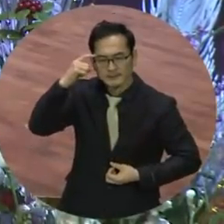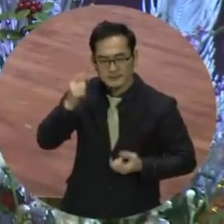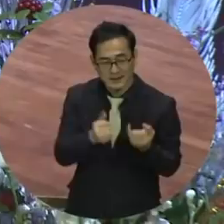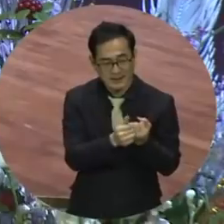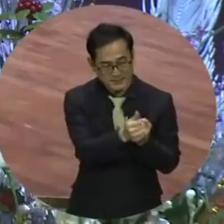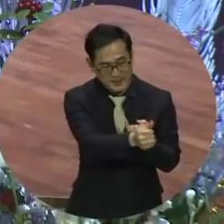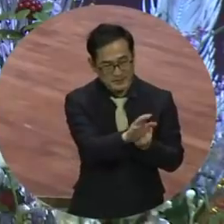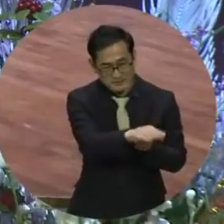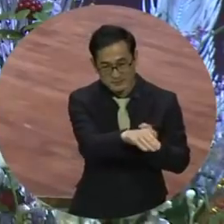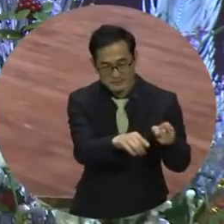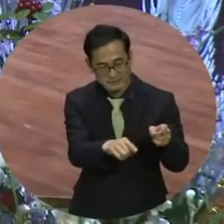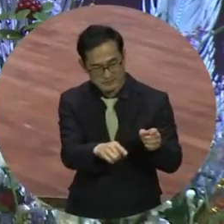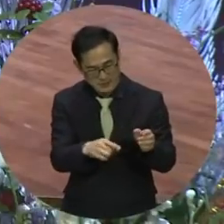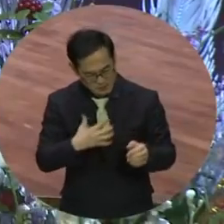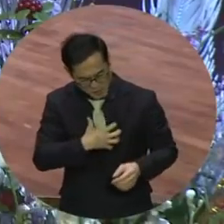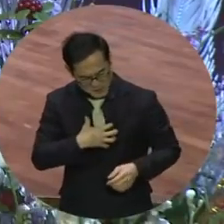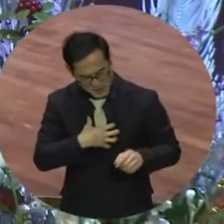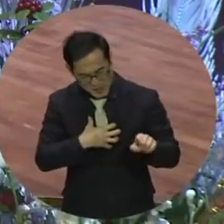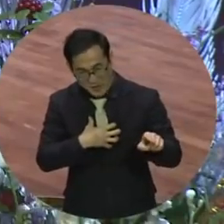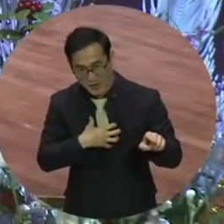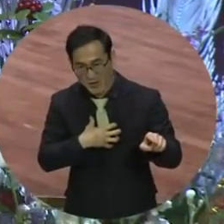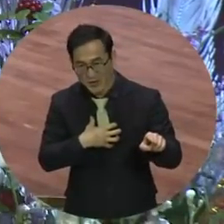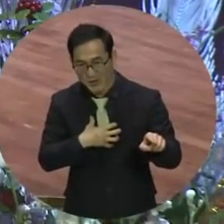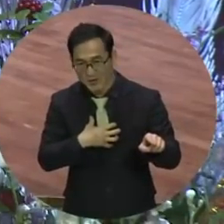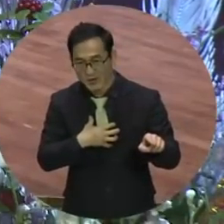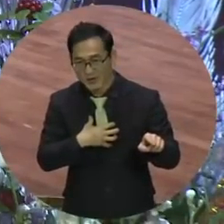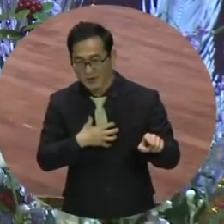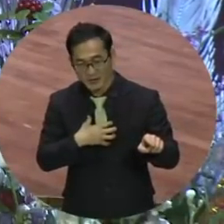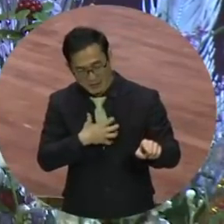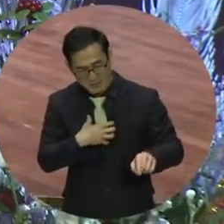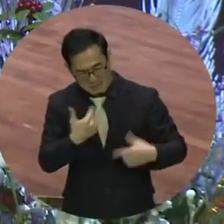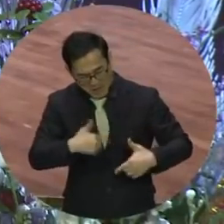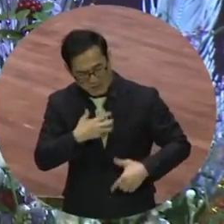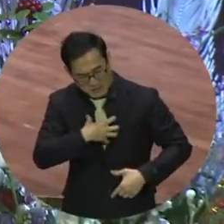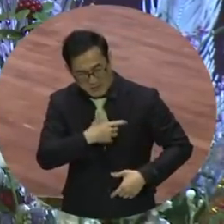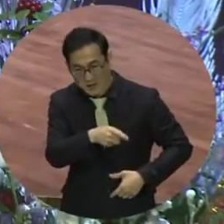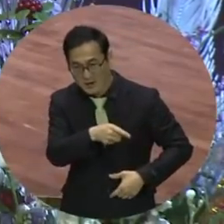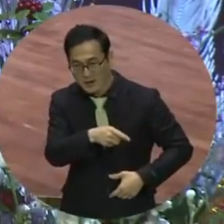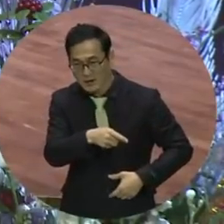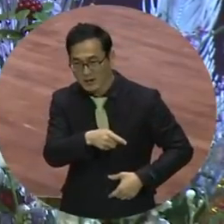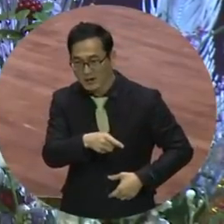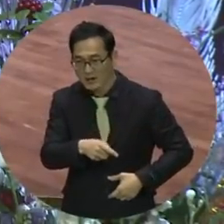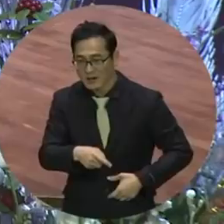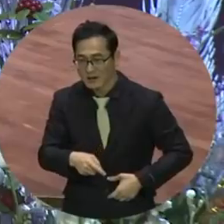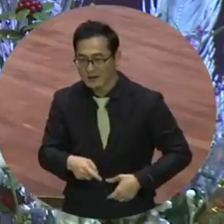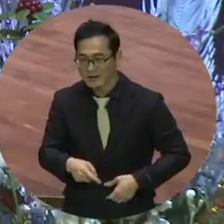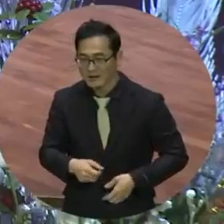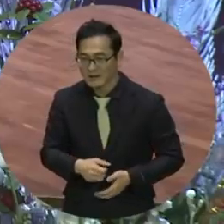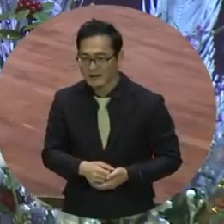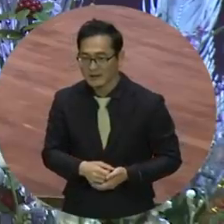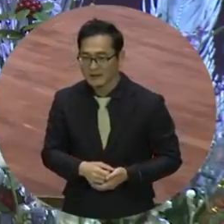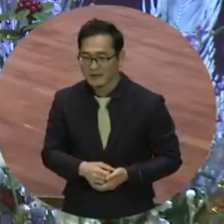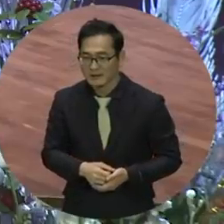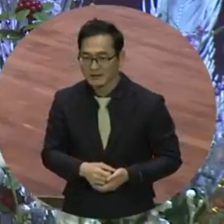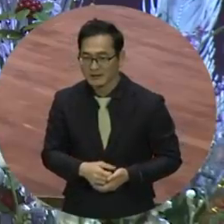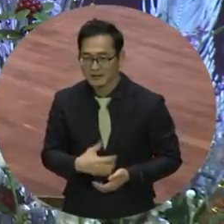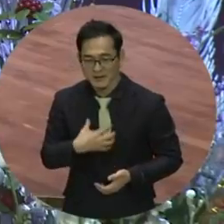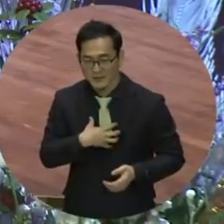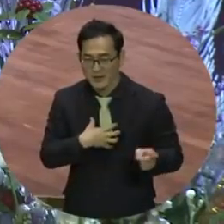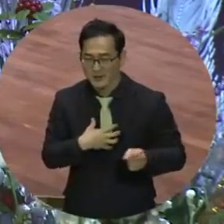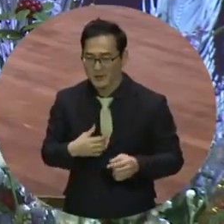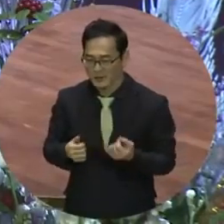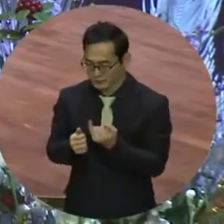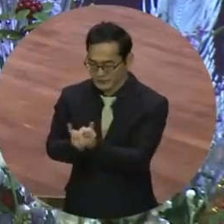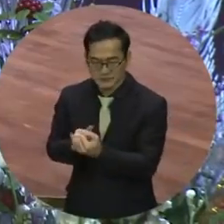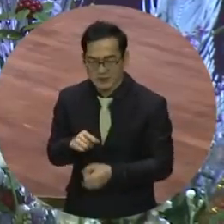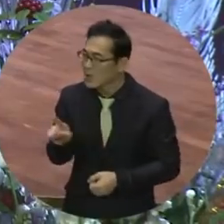남편에 대한 불신앙이에요. 남편은 아주 피곤해요. 어디 갔다 왔는지 누가 막 왔는데 어디